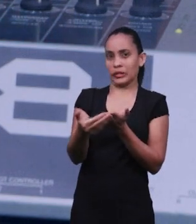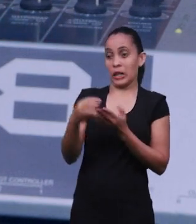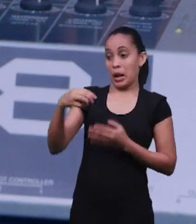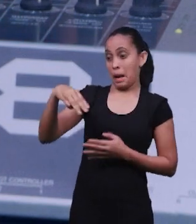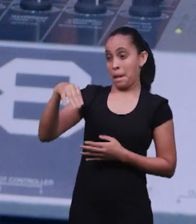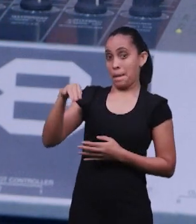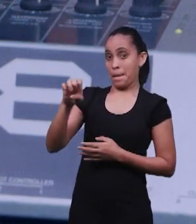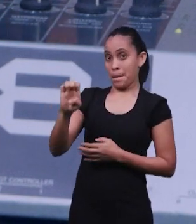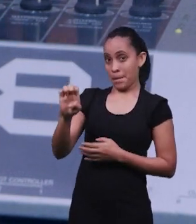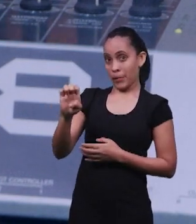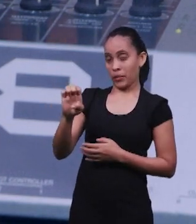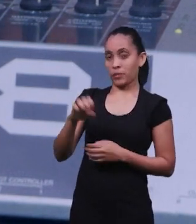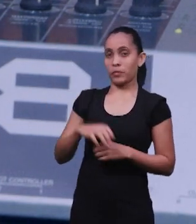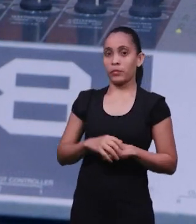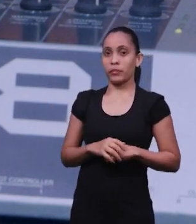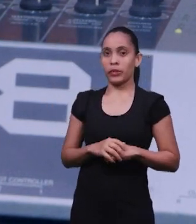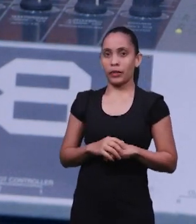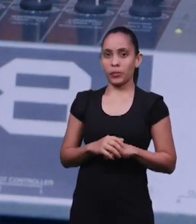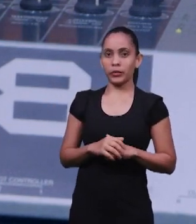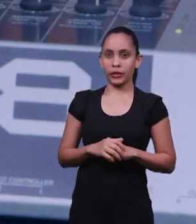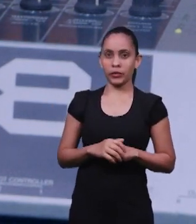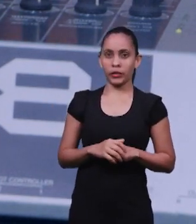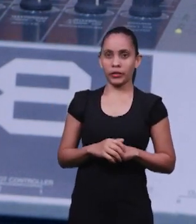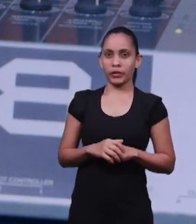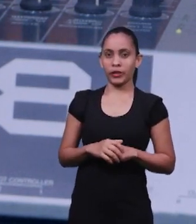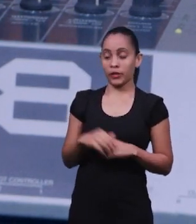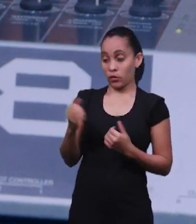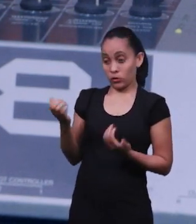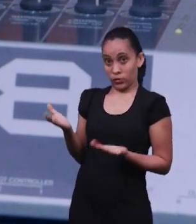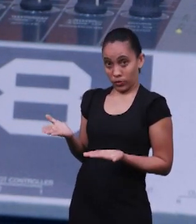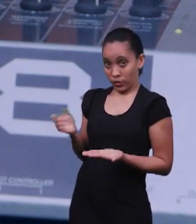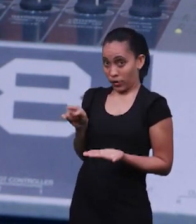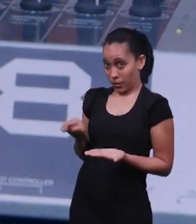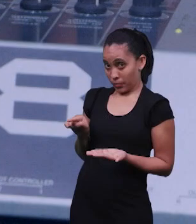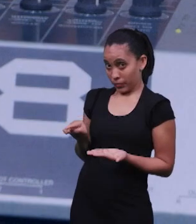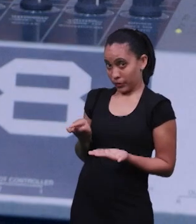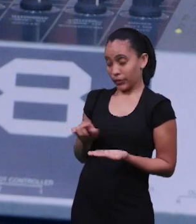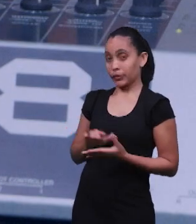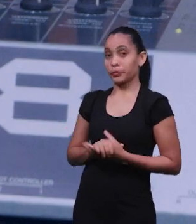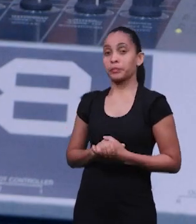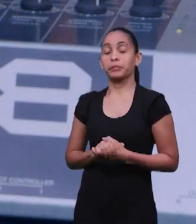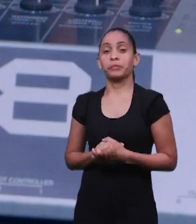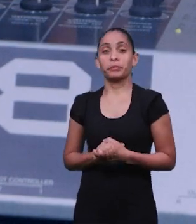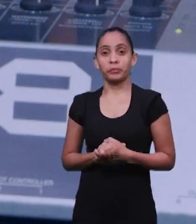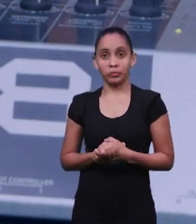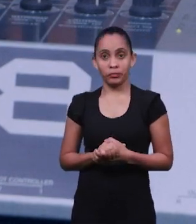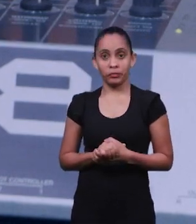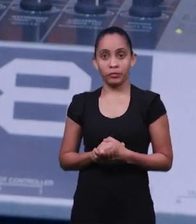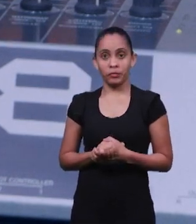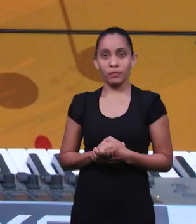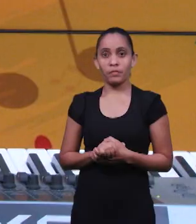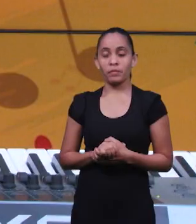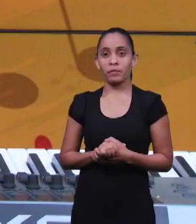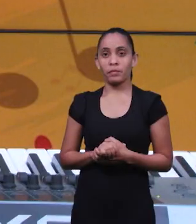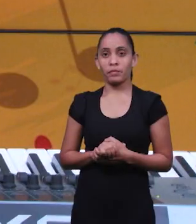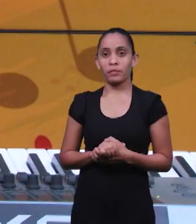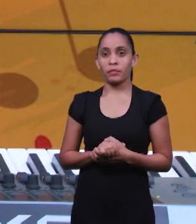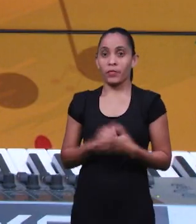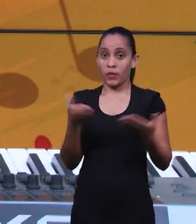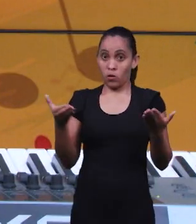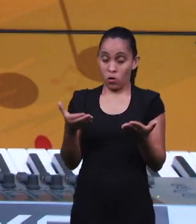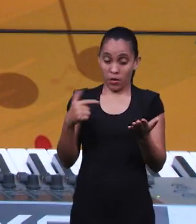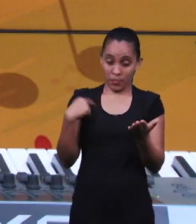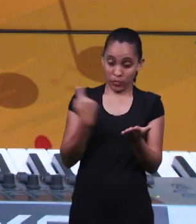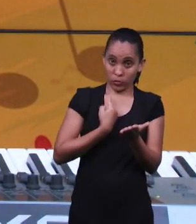mineur, La majeur, la septième, Ré et La. Afin